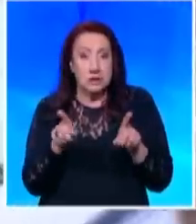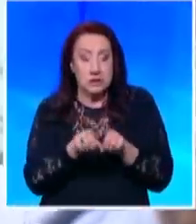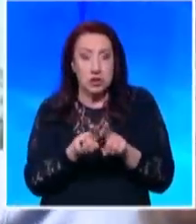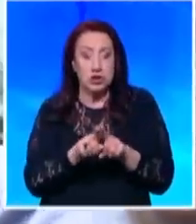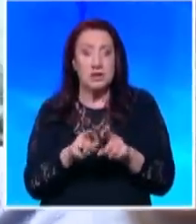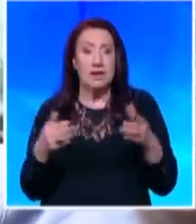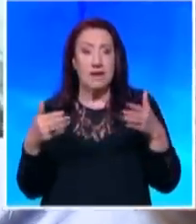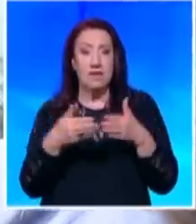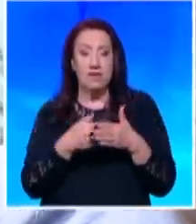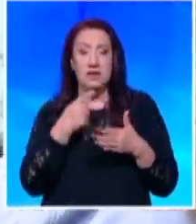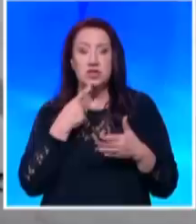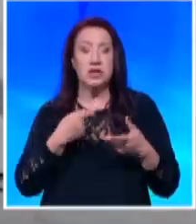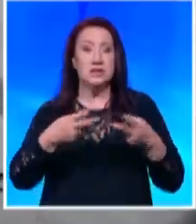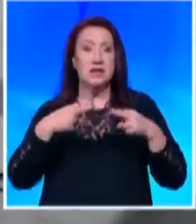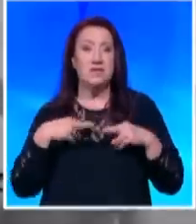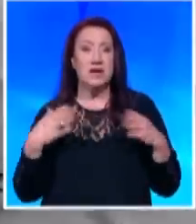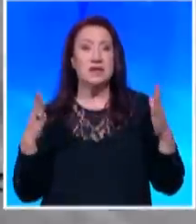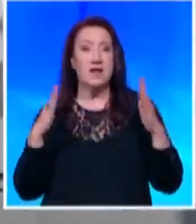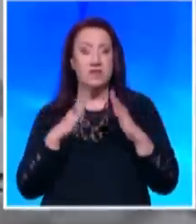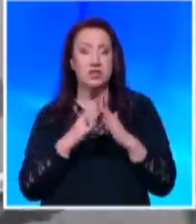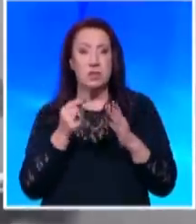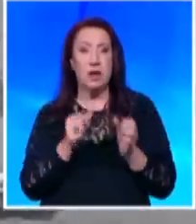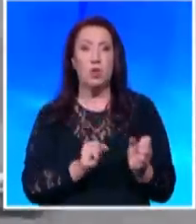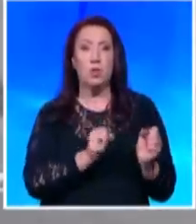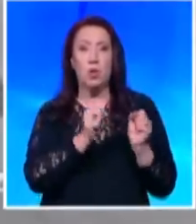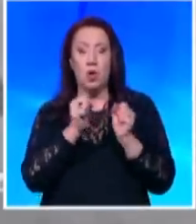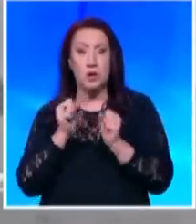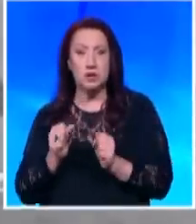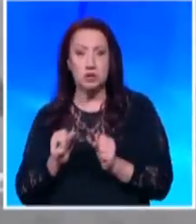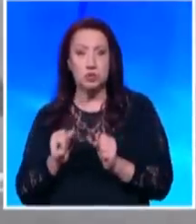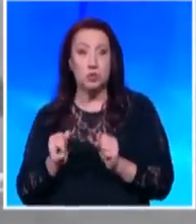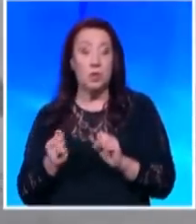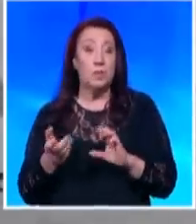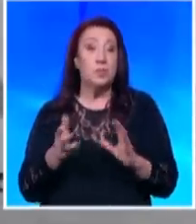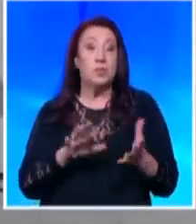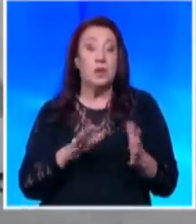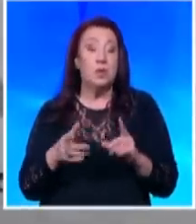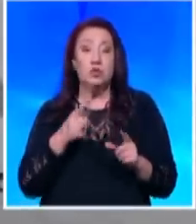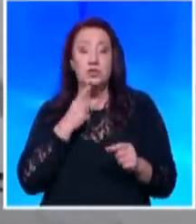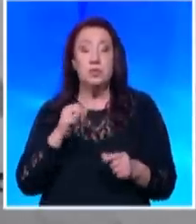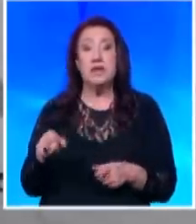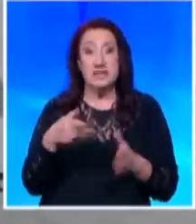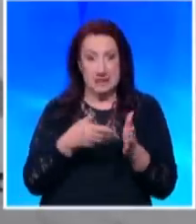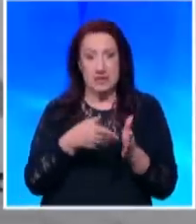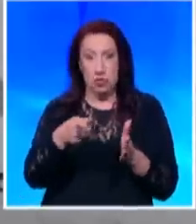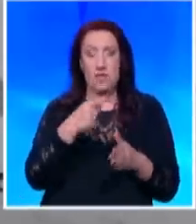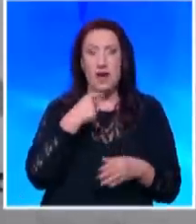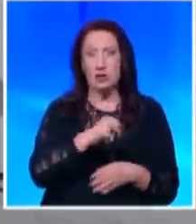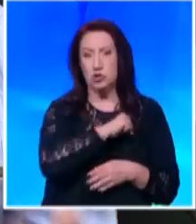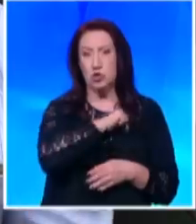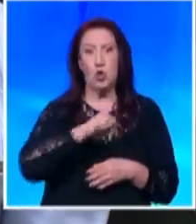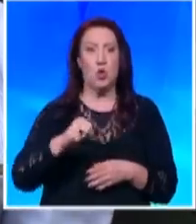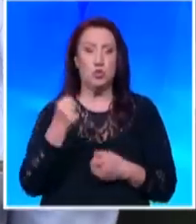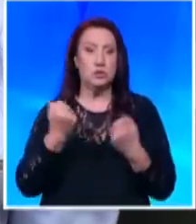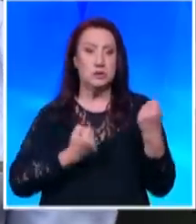вечер малко по-късно. И заради, може би, е карал по-бързо от това, което